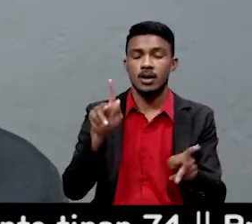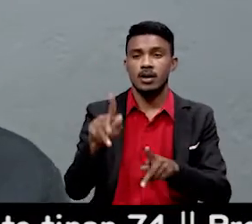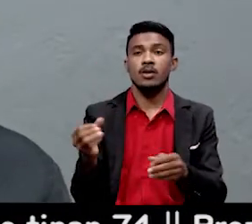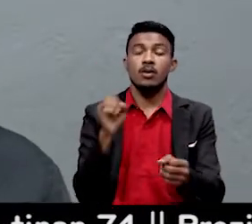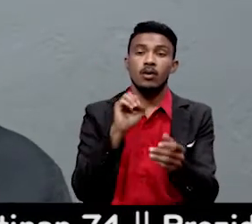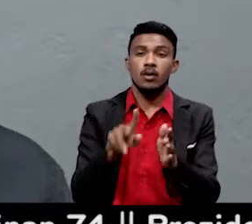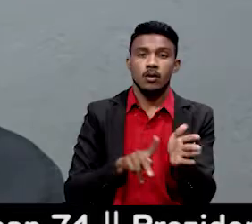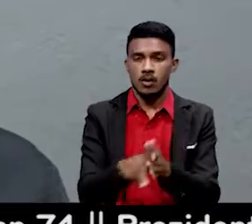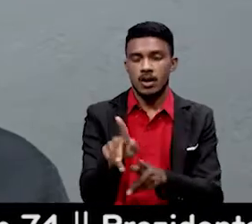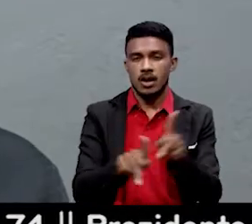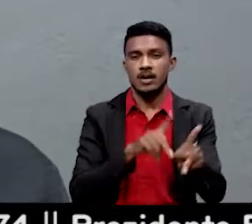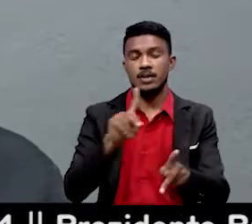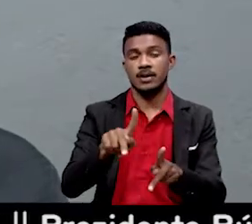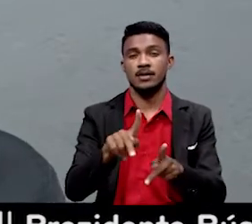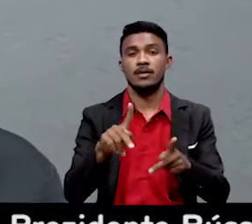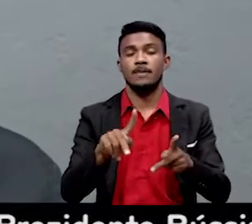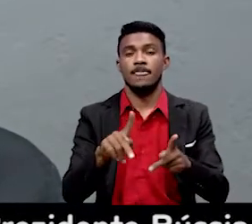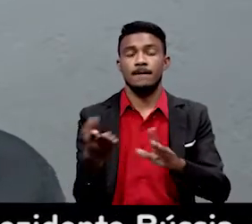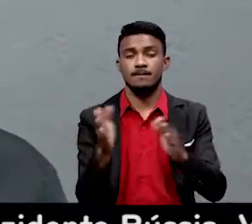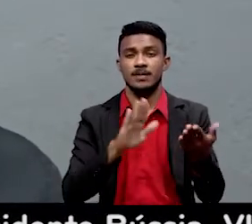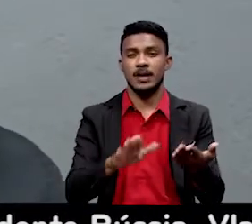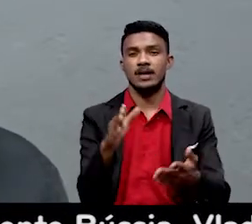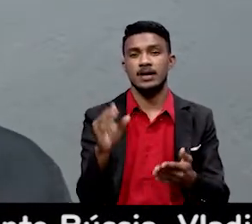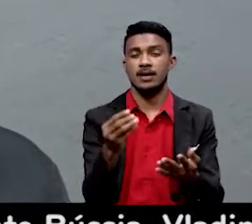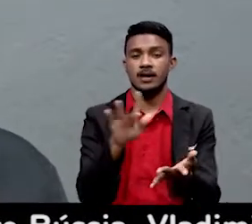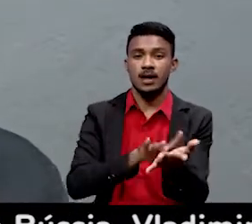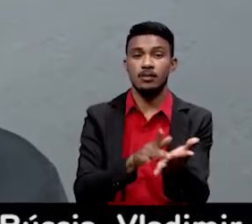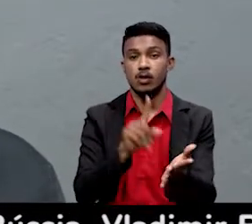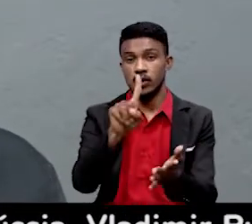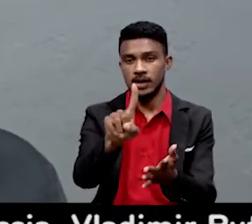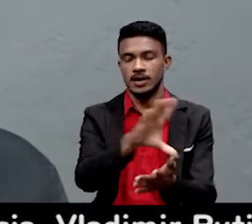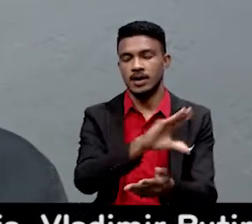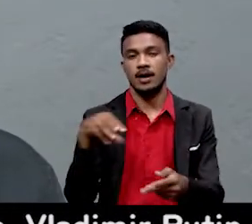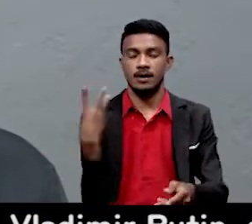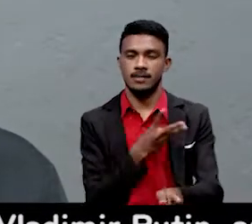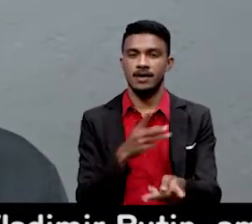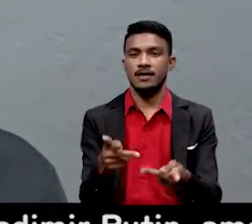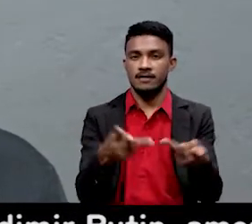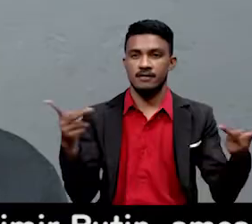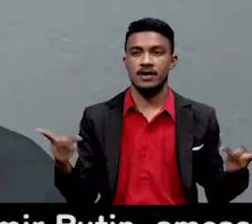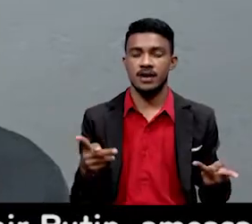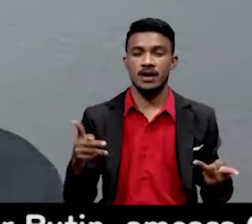ida ne mak sira fuai muru musan ne ba emuri hem amine fatine lauso spi